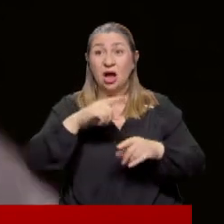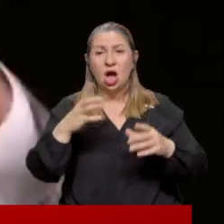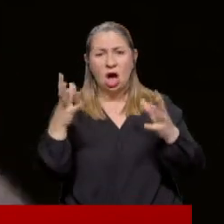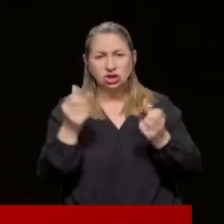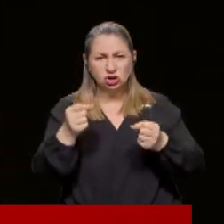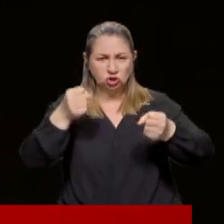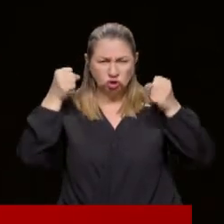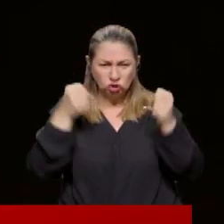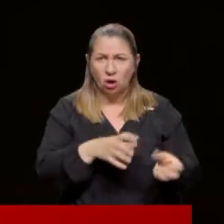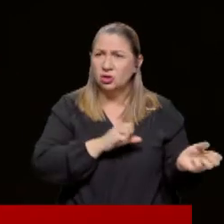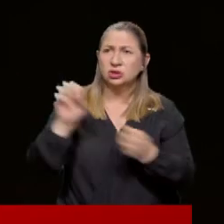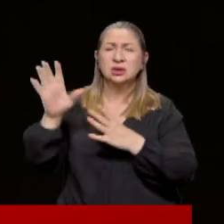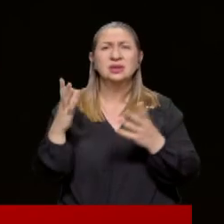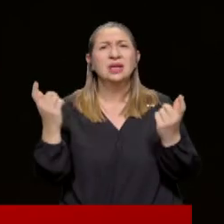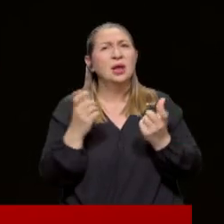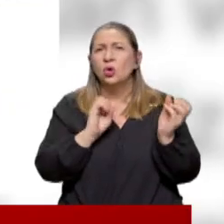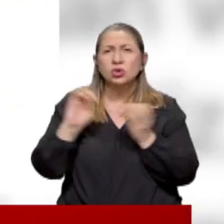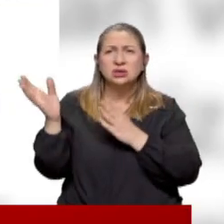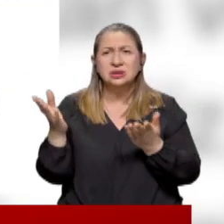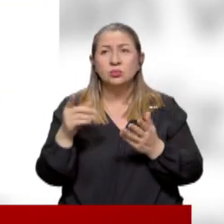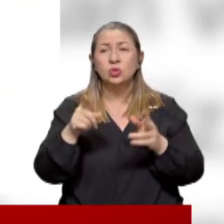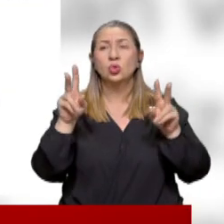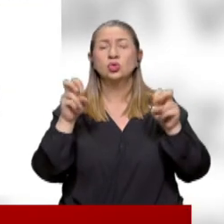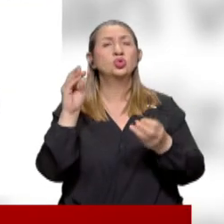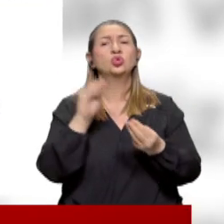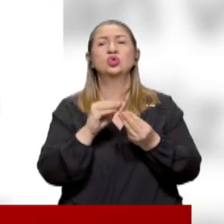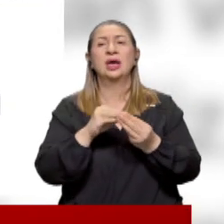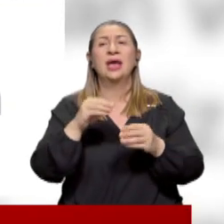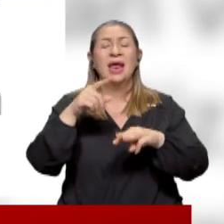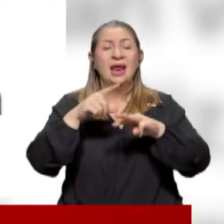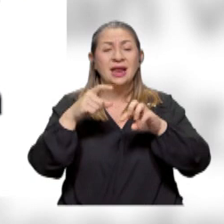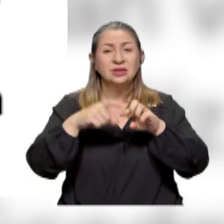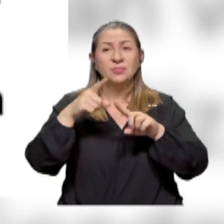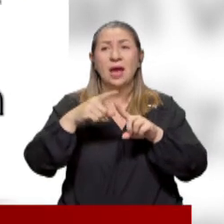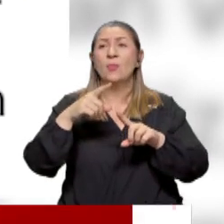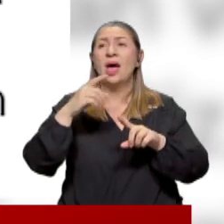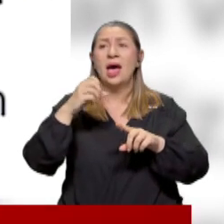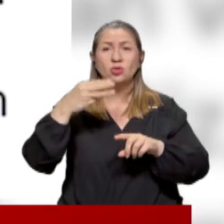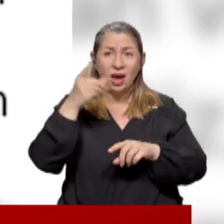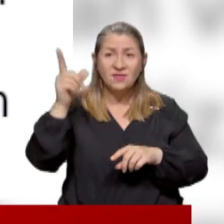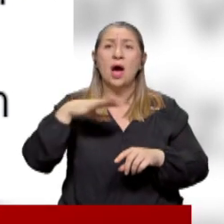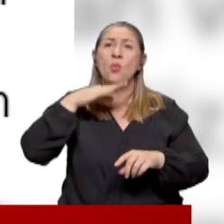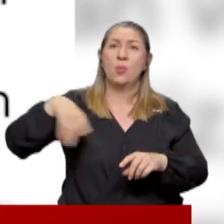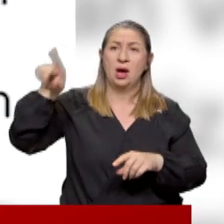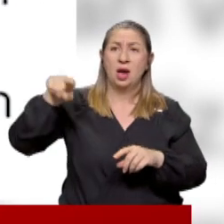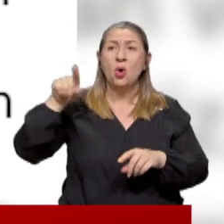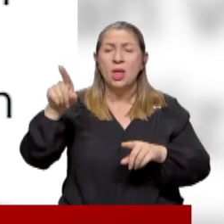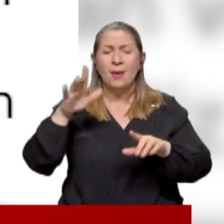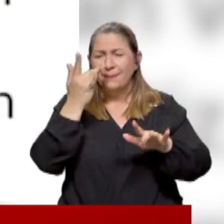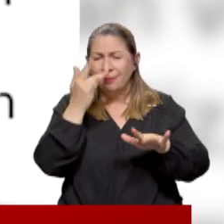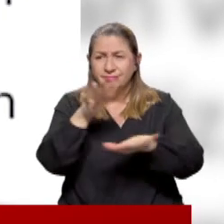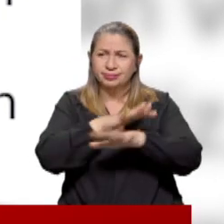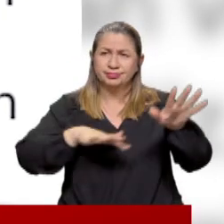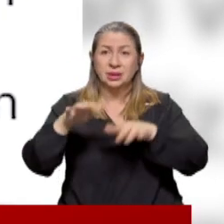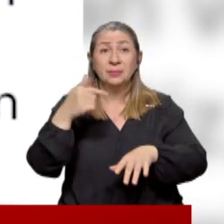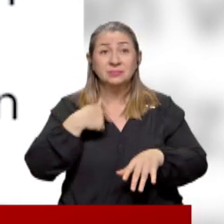alacağız, zorla göndereceğiz. Nereye göndereceksiniz? Bu konunun suçluları Recep Tayyip Erdoğan ve Avrupa ülkeleridir. Onların alavere